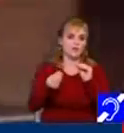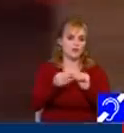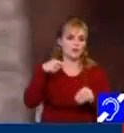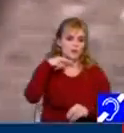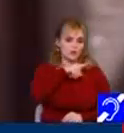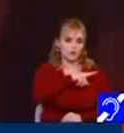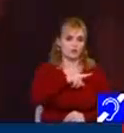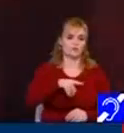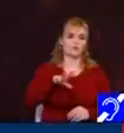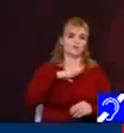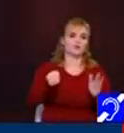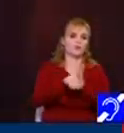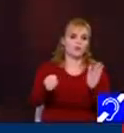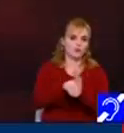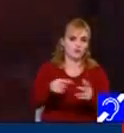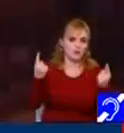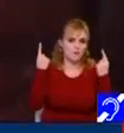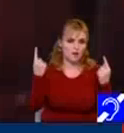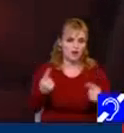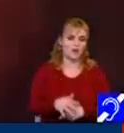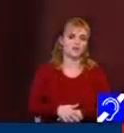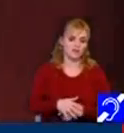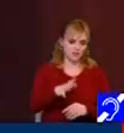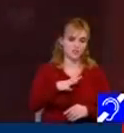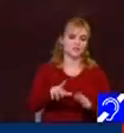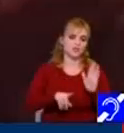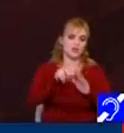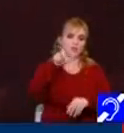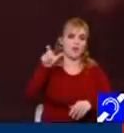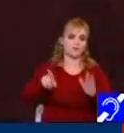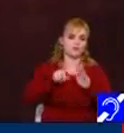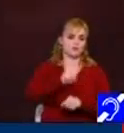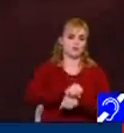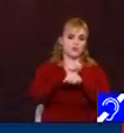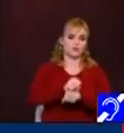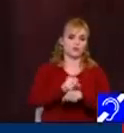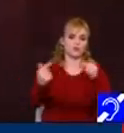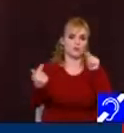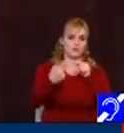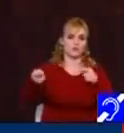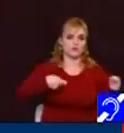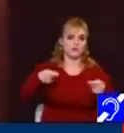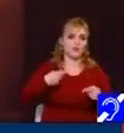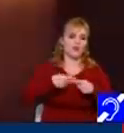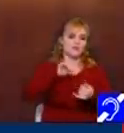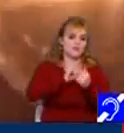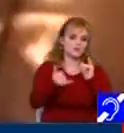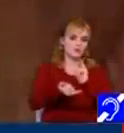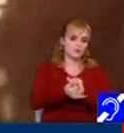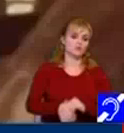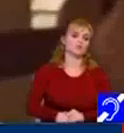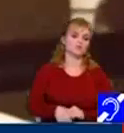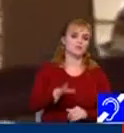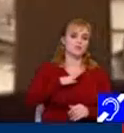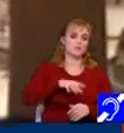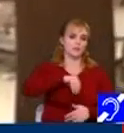de stat a anunțat că protestatarii erau înarmați și au încercat să preia posturile de poliție și bazele militare. În aceste condiții, șeful sistemului